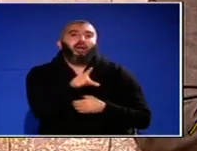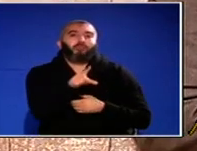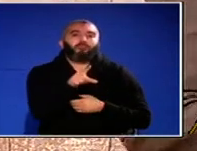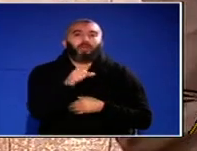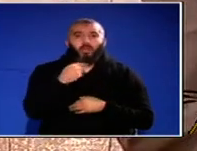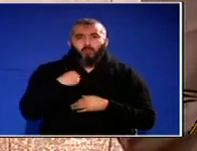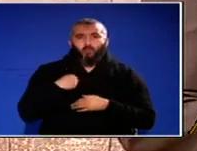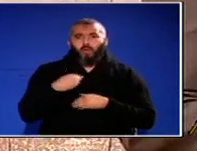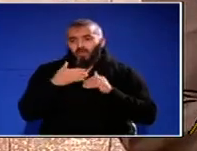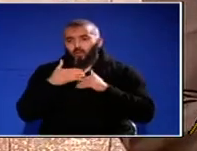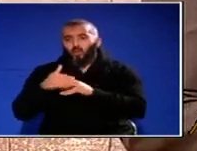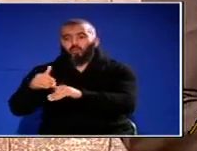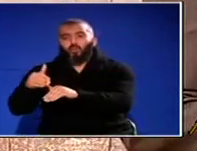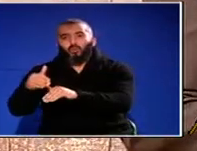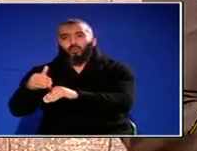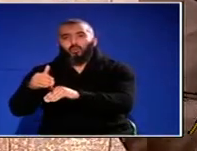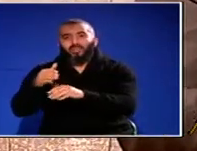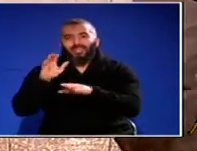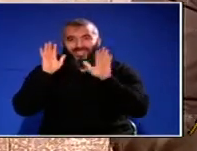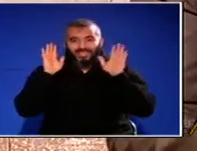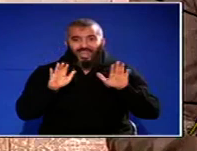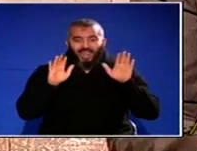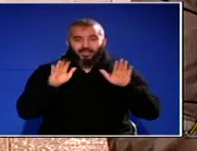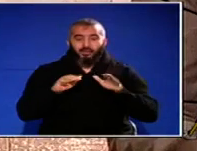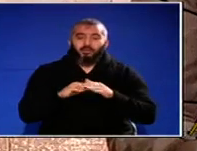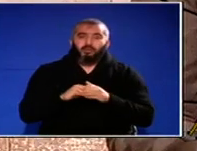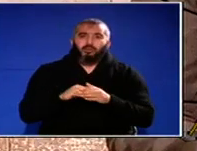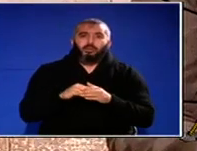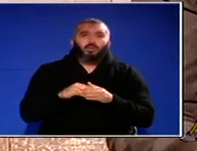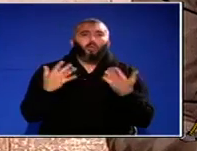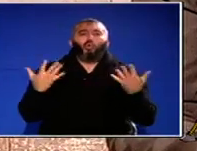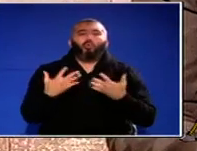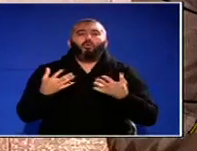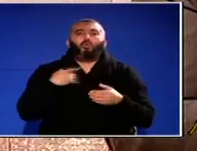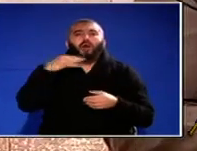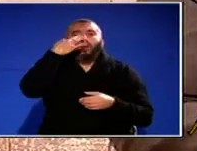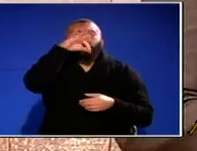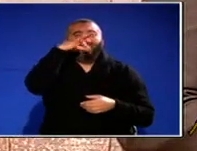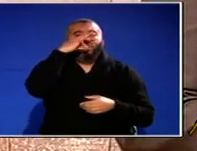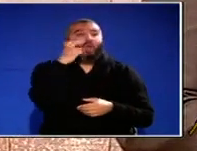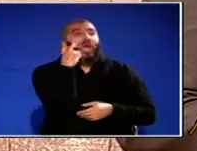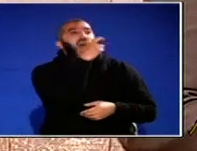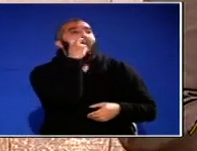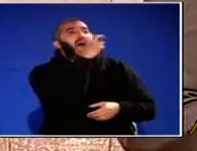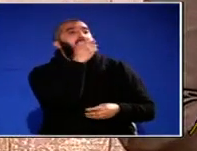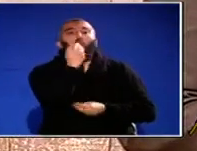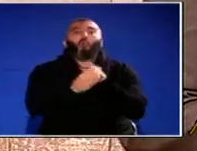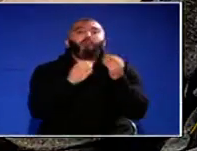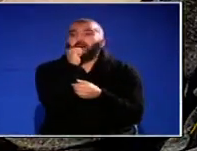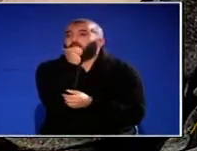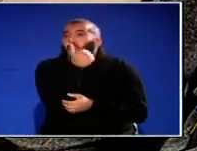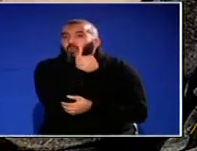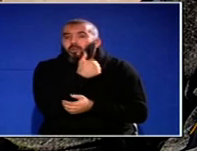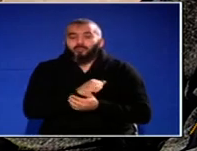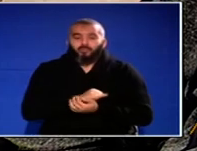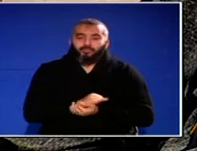خاصه. يعني فاتك انت الركعه الاولى؟ لا لا الاخيره. قل لي الاخيره. لا لا صلاه الاولى